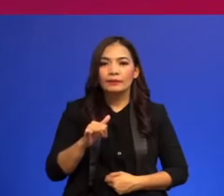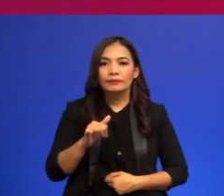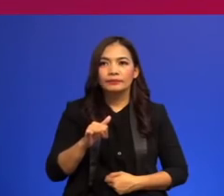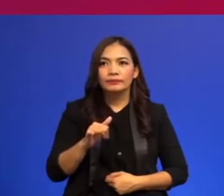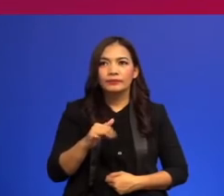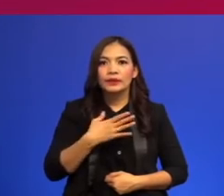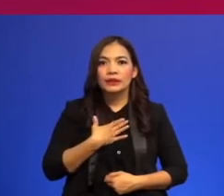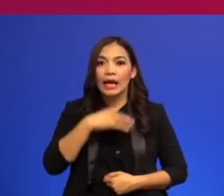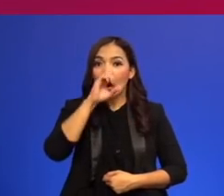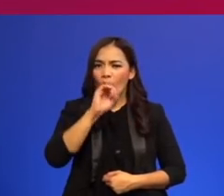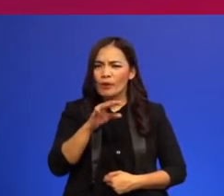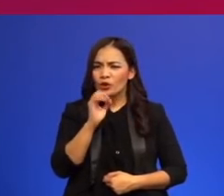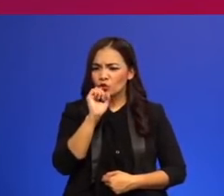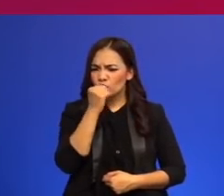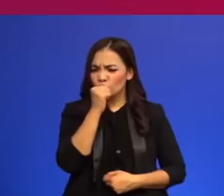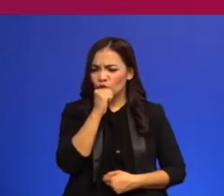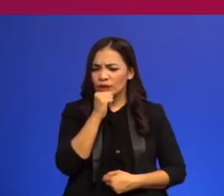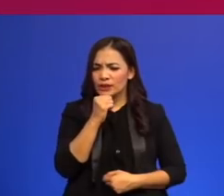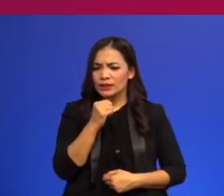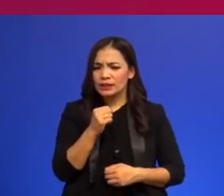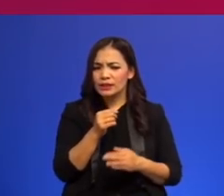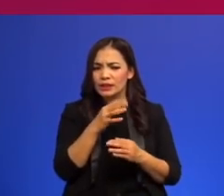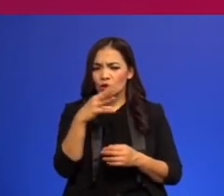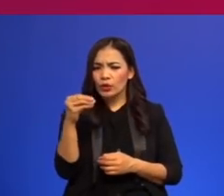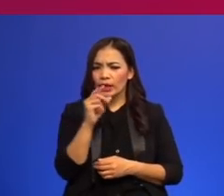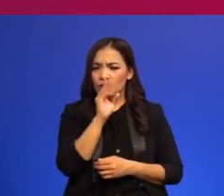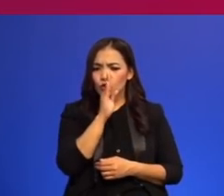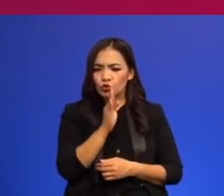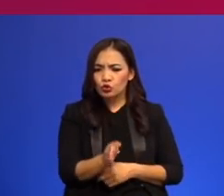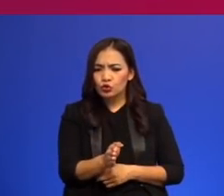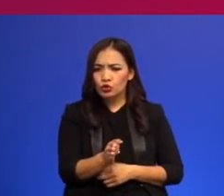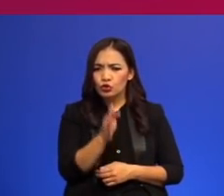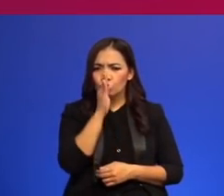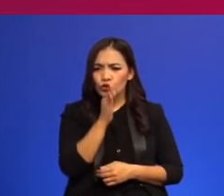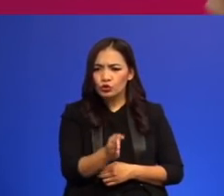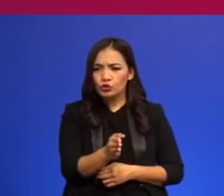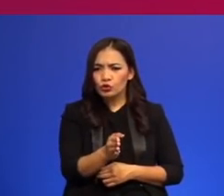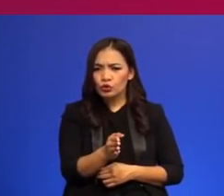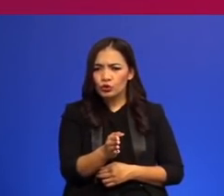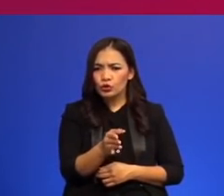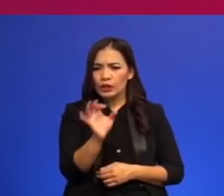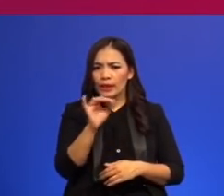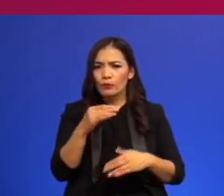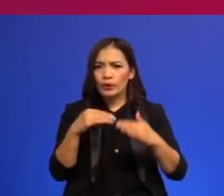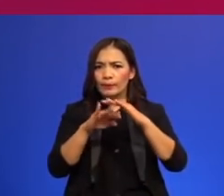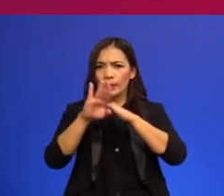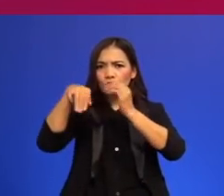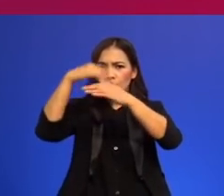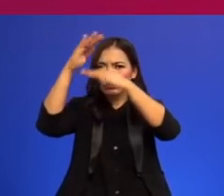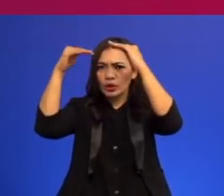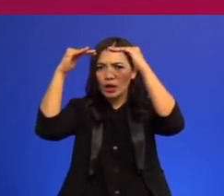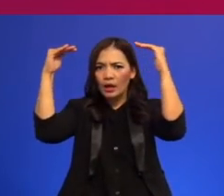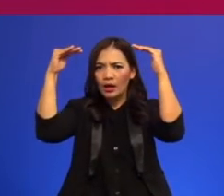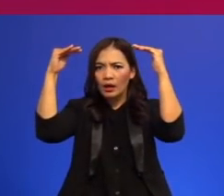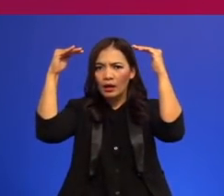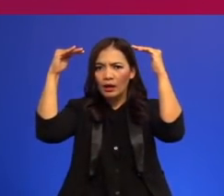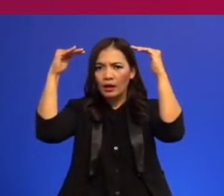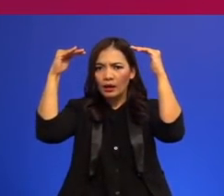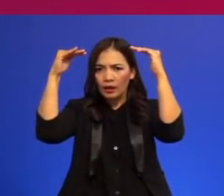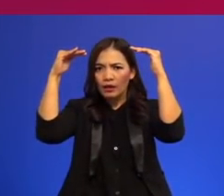saya bilang agak sulit tapi kurang jujur ya. Jujurnya tidak mungkin masuk surga.